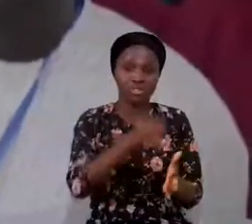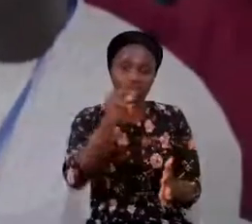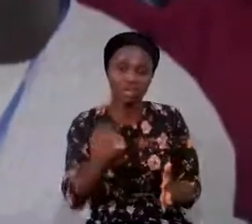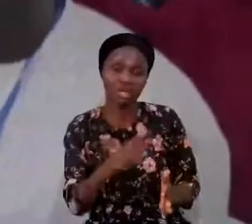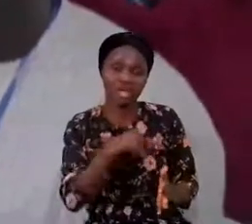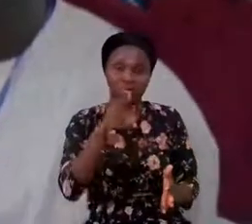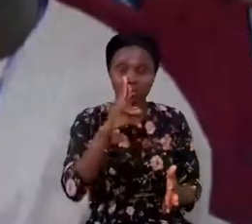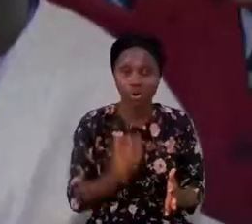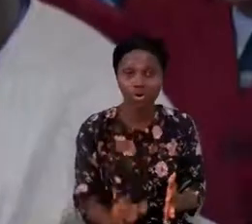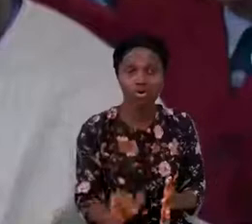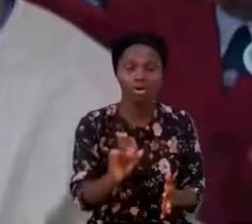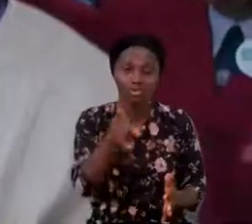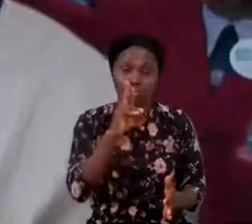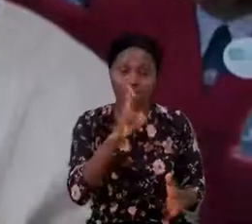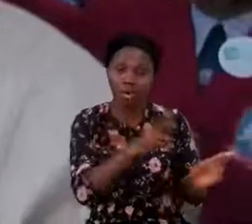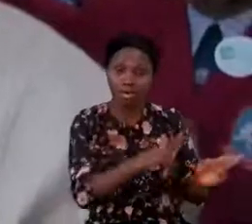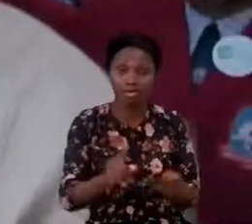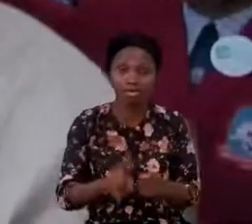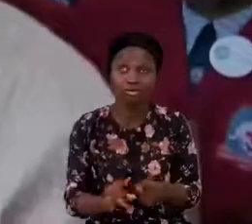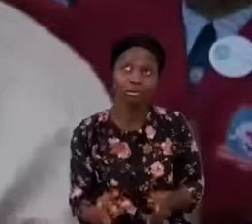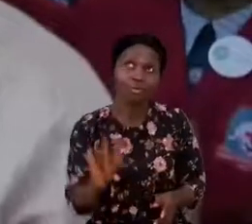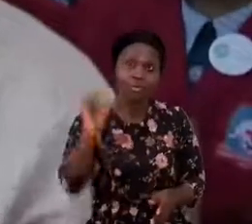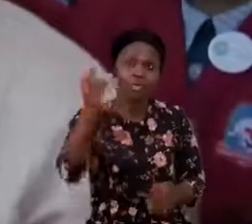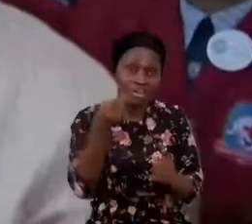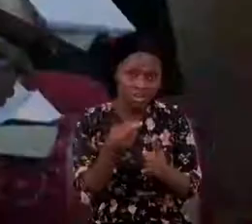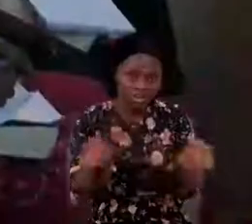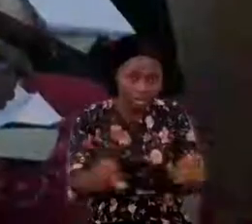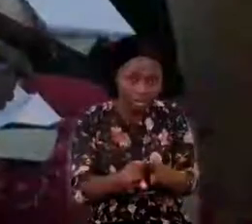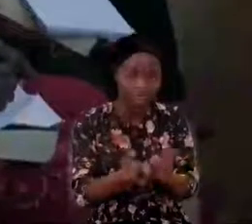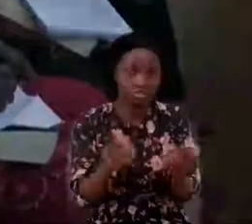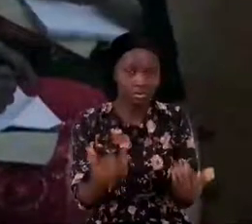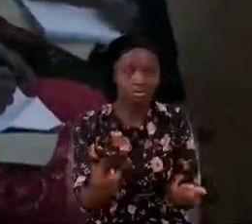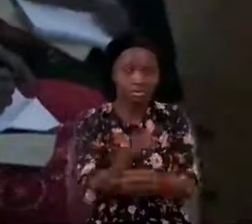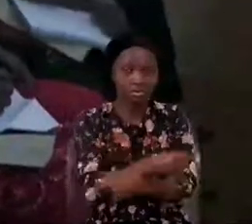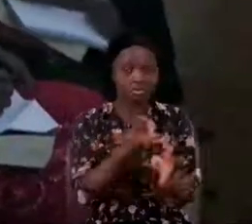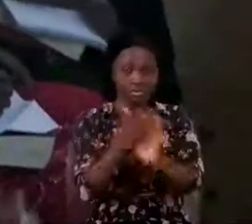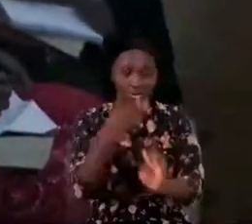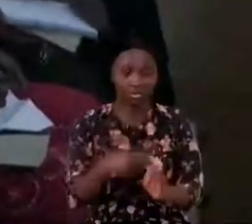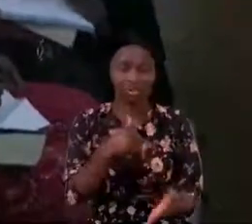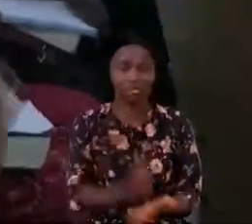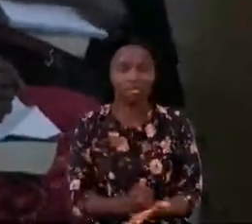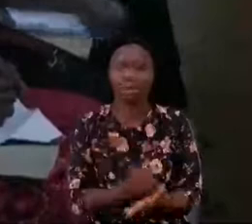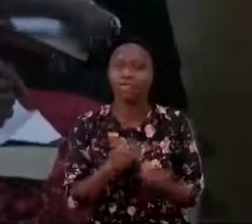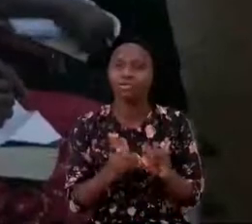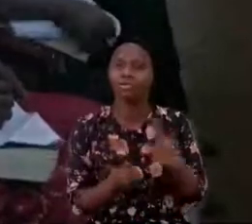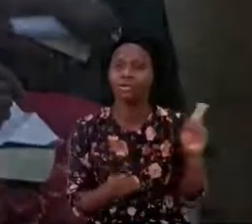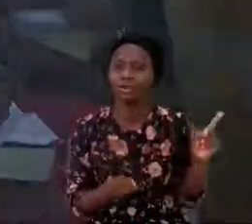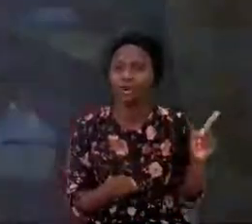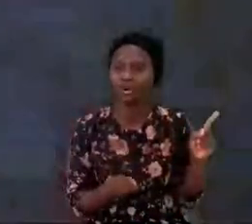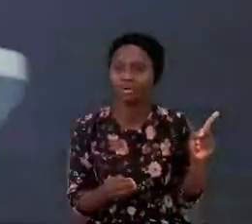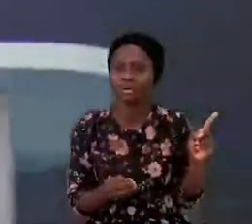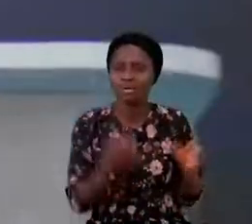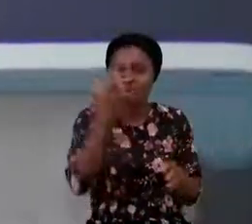Jésus. Premier point donc, pourquoi ne pas dire amen quand je dis au nom de Jésus?